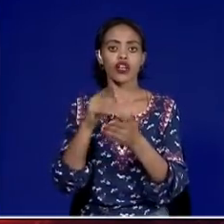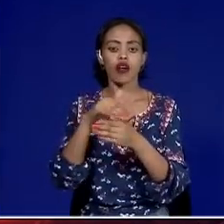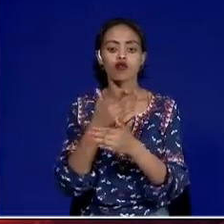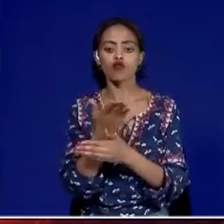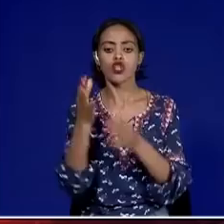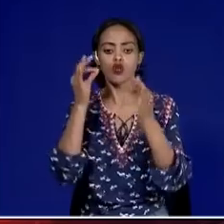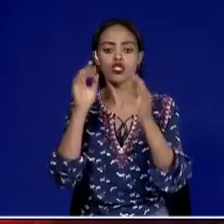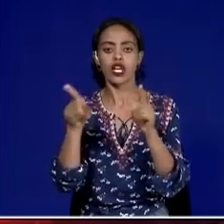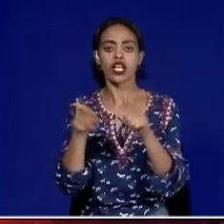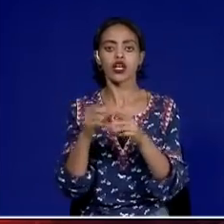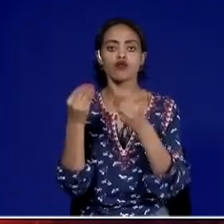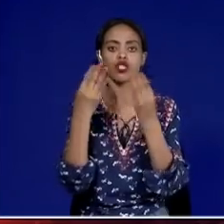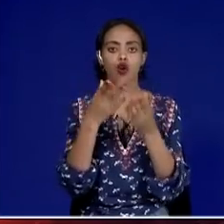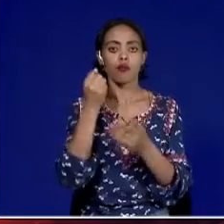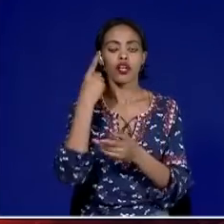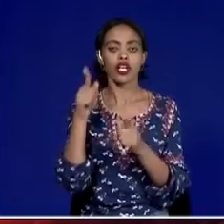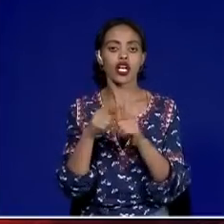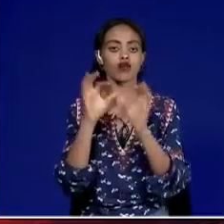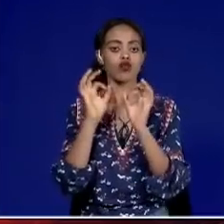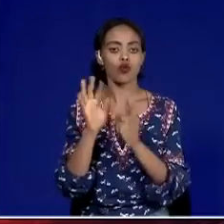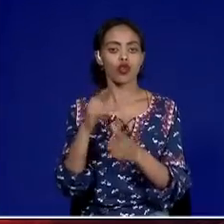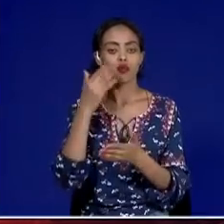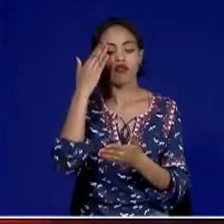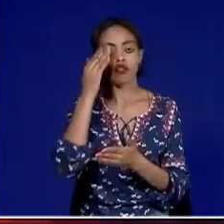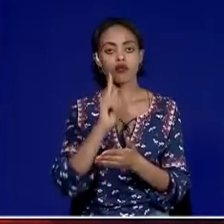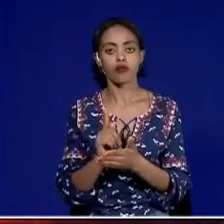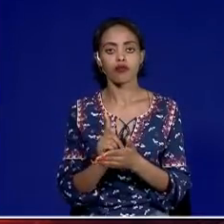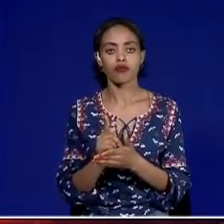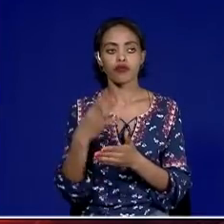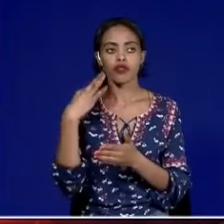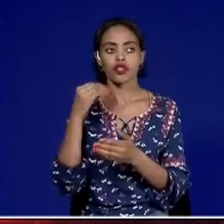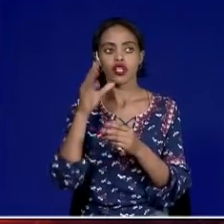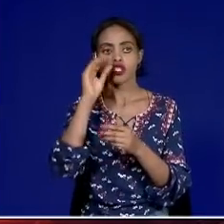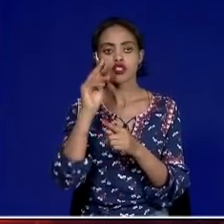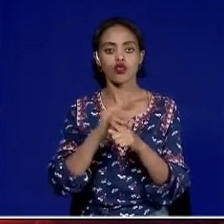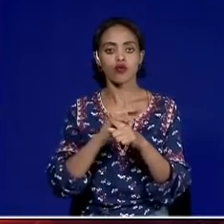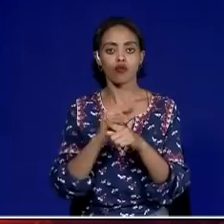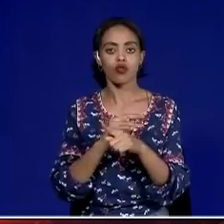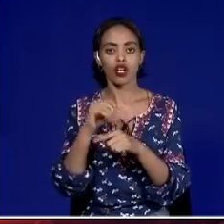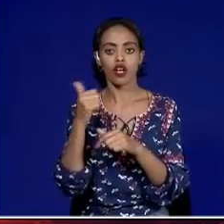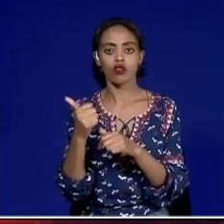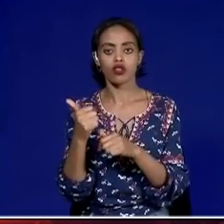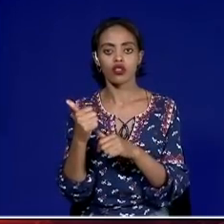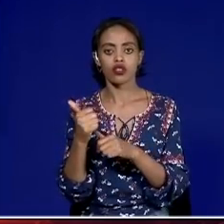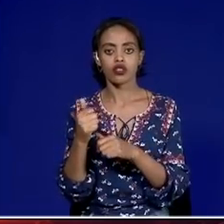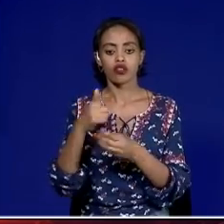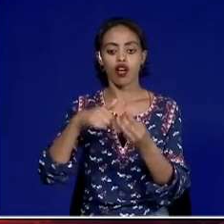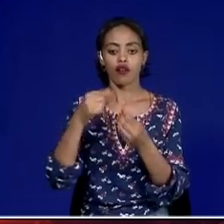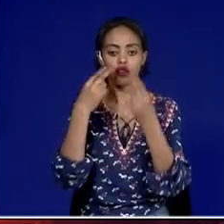غداي وسانه كم زهابو مرداتا كم زيبلوم افليطوم تعنا سوميا كالوت ناي غارمنت الكيلاتات